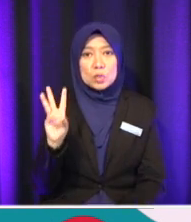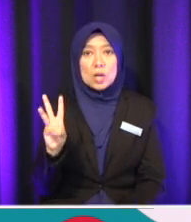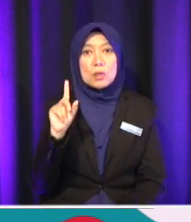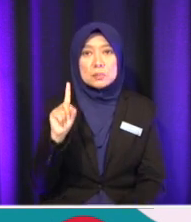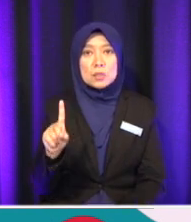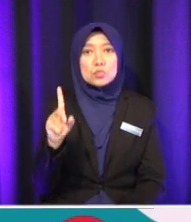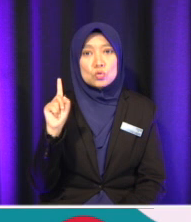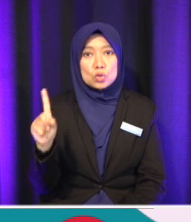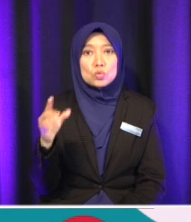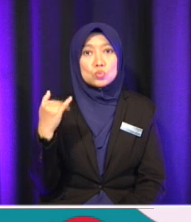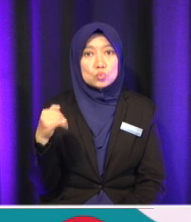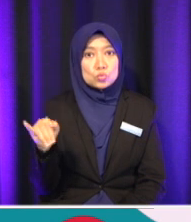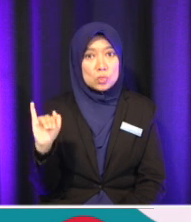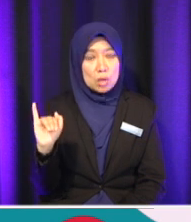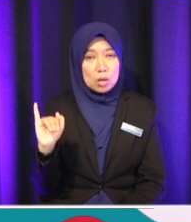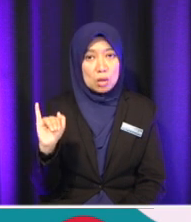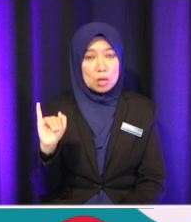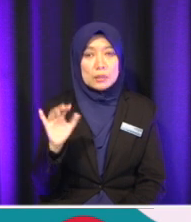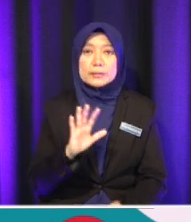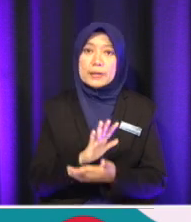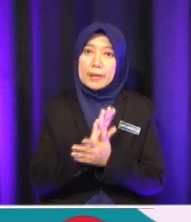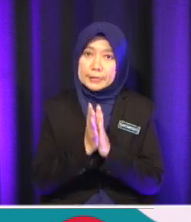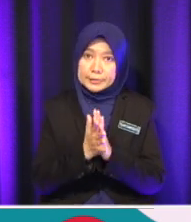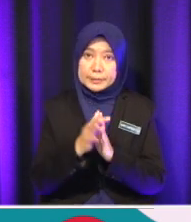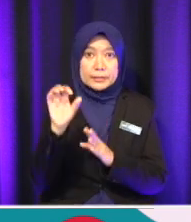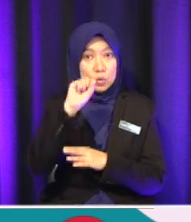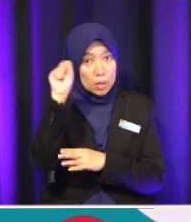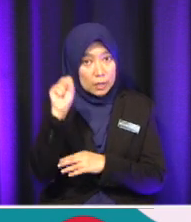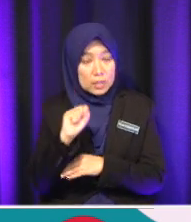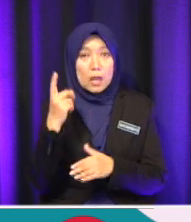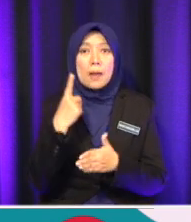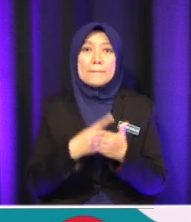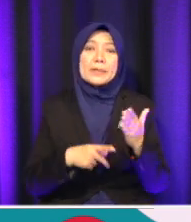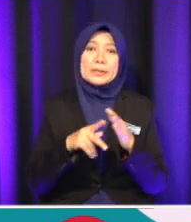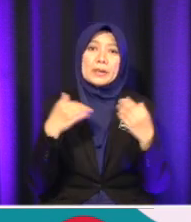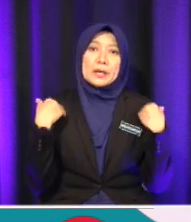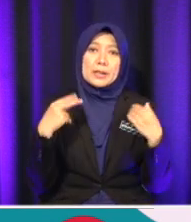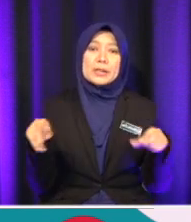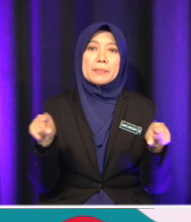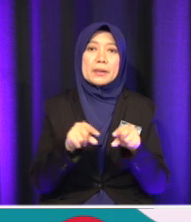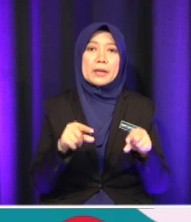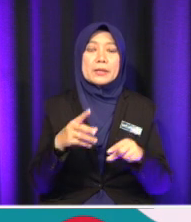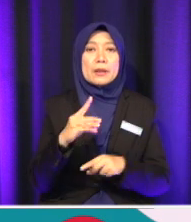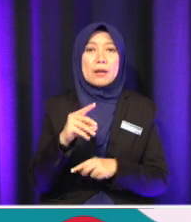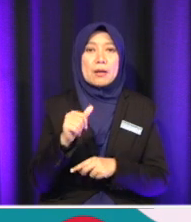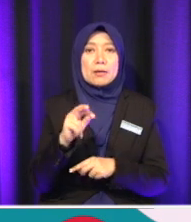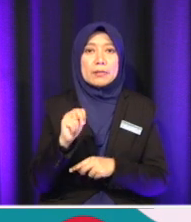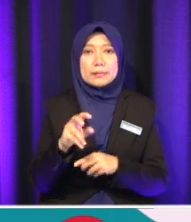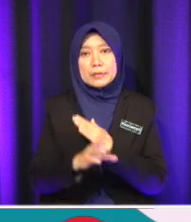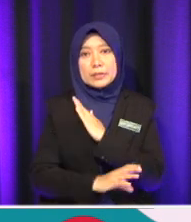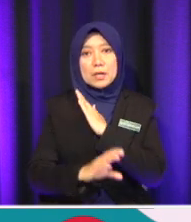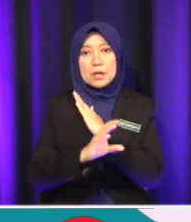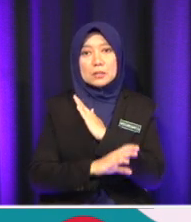230611 juta jadi soalnya Apakah keadaan imbangan dagangan negara tersebut